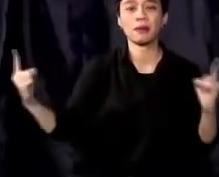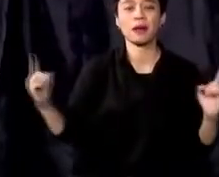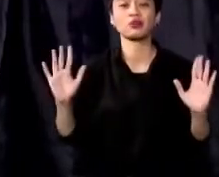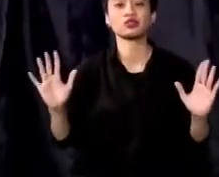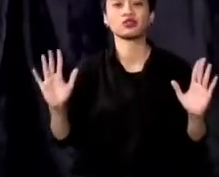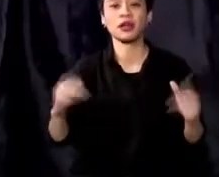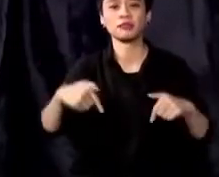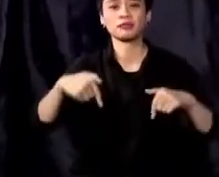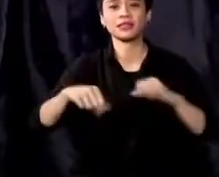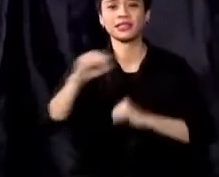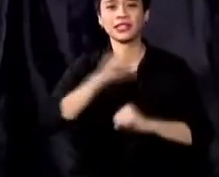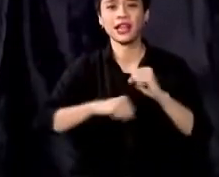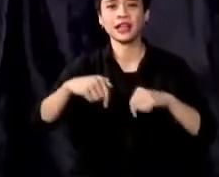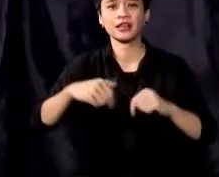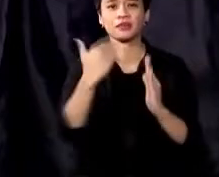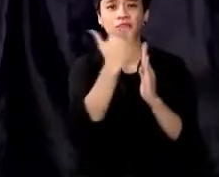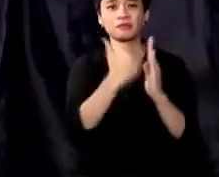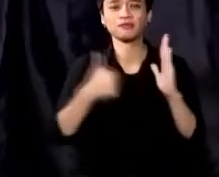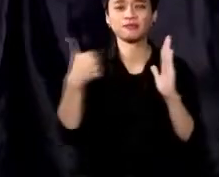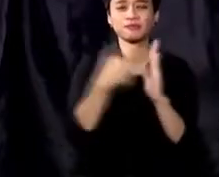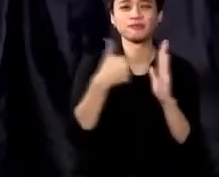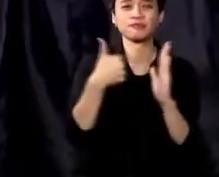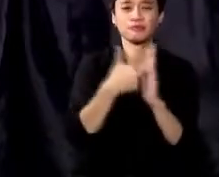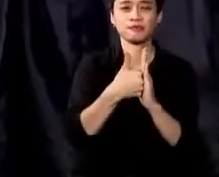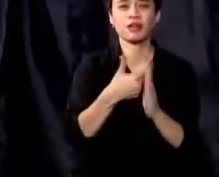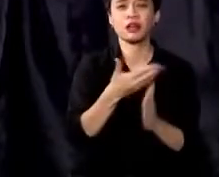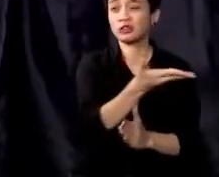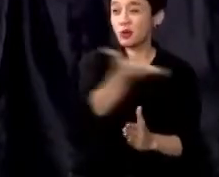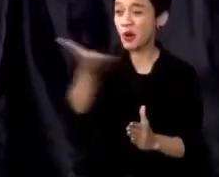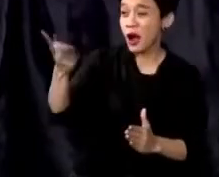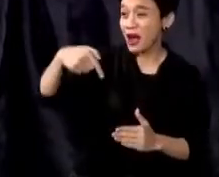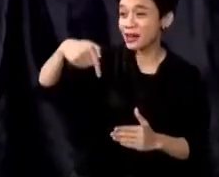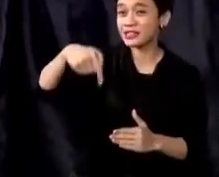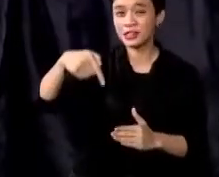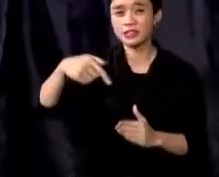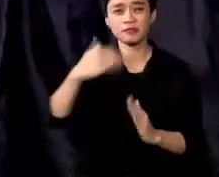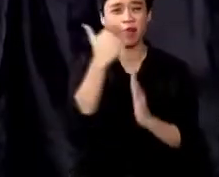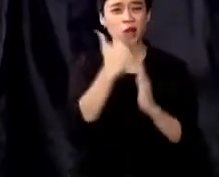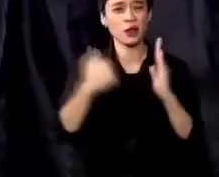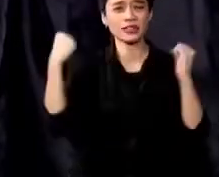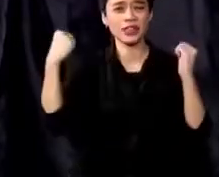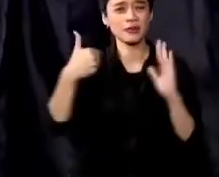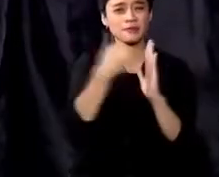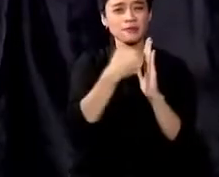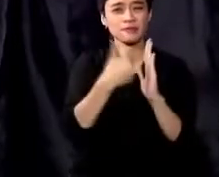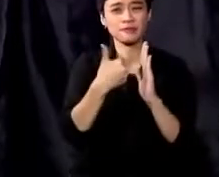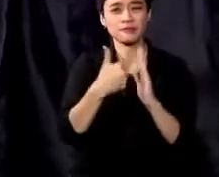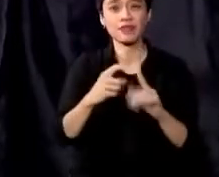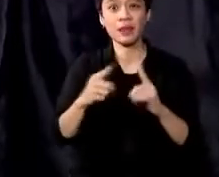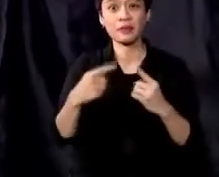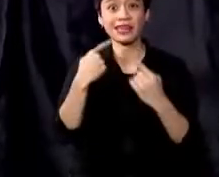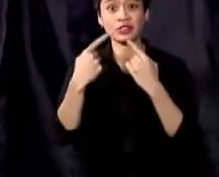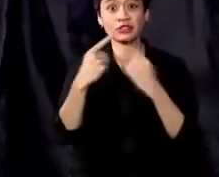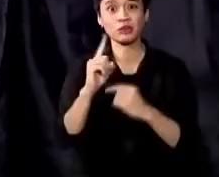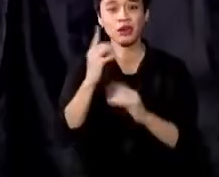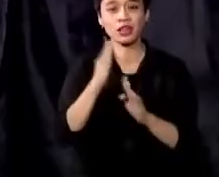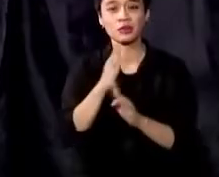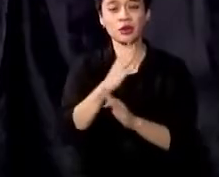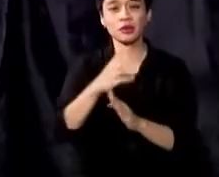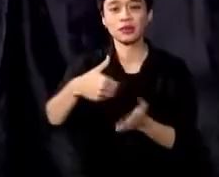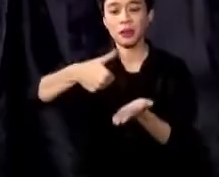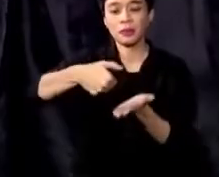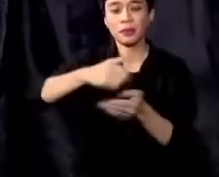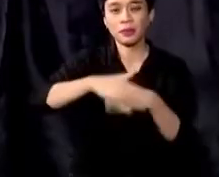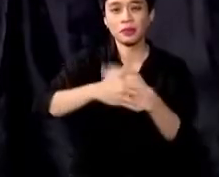protokol kesehatan dan ditujukan untuk semua kalangan nah sebelum kita memulai diskusi Mari kita menggunakan hand sanitizer terlebih dahulu